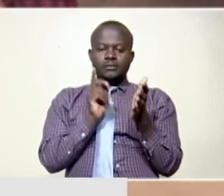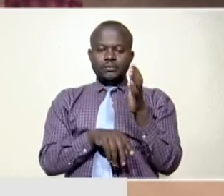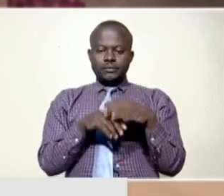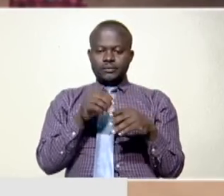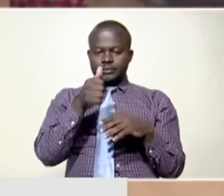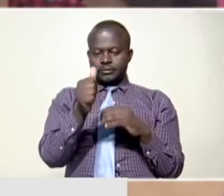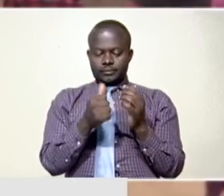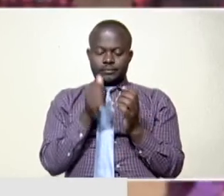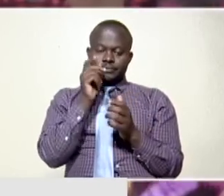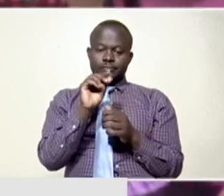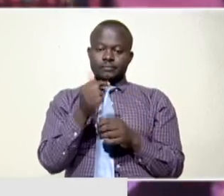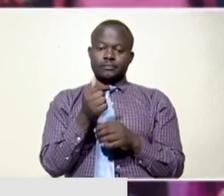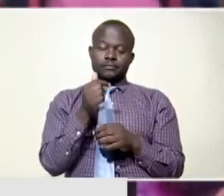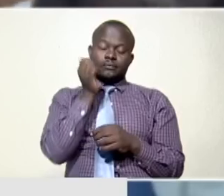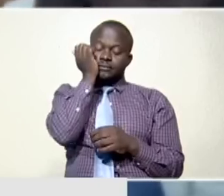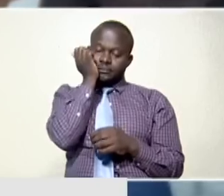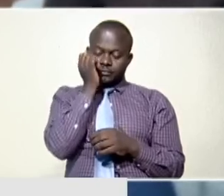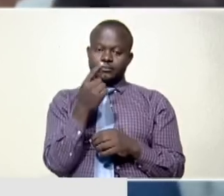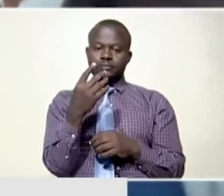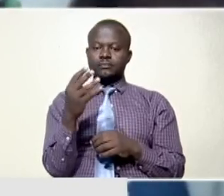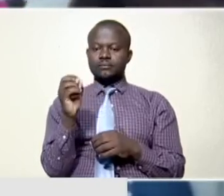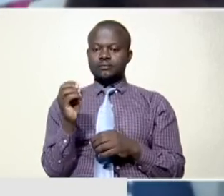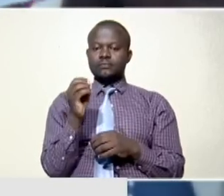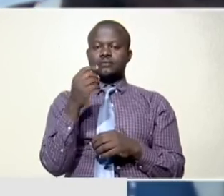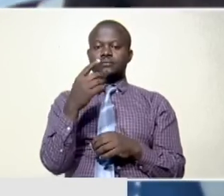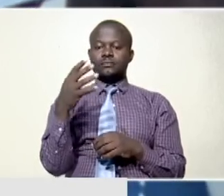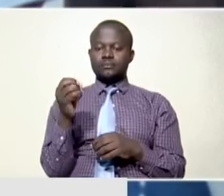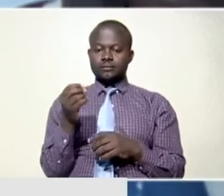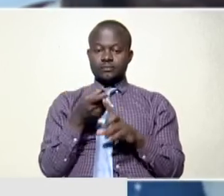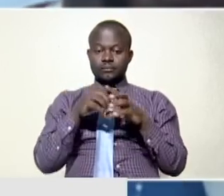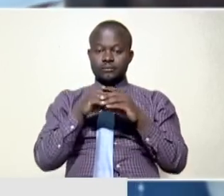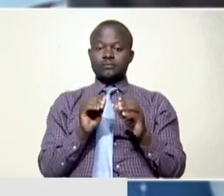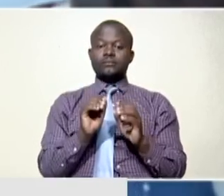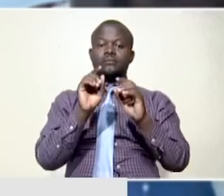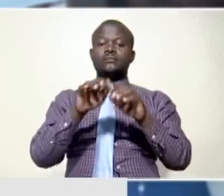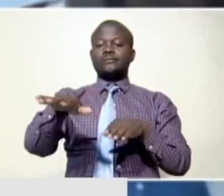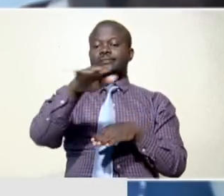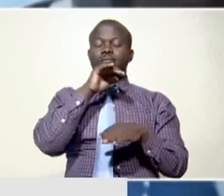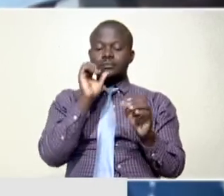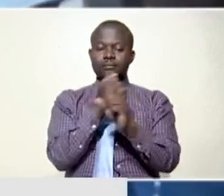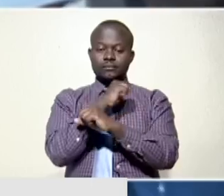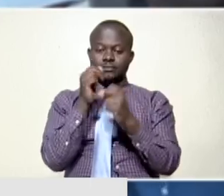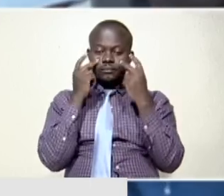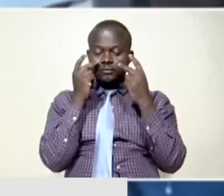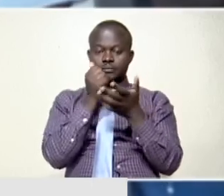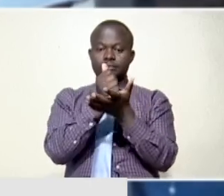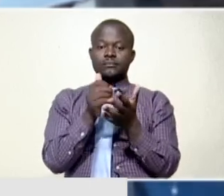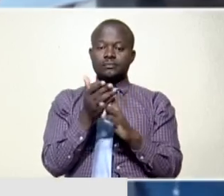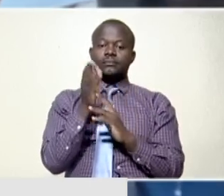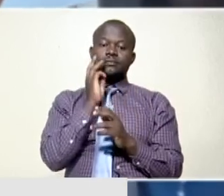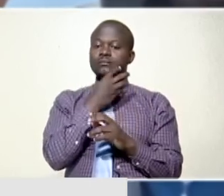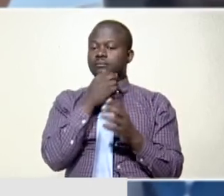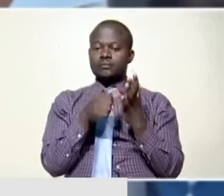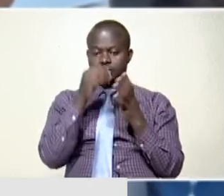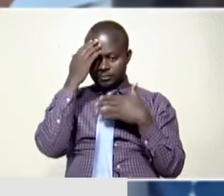icyo cy'umukibishimo gigeze gucyane icyatanu. Kuva mu gikamembe nta gushobora kubona ikintu kugezayo. Kwira mu mazi ni ikibazo